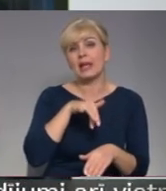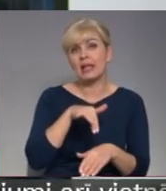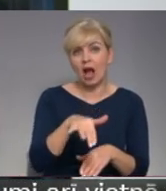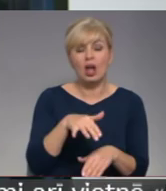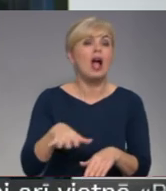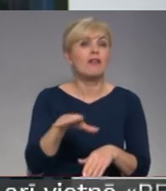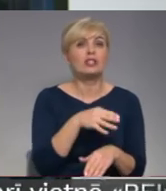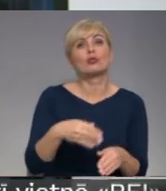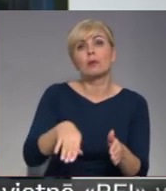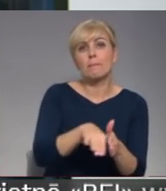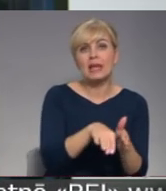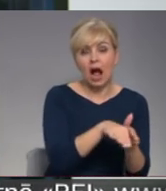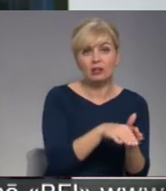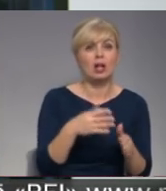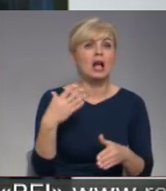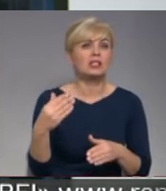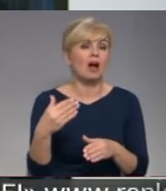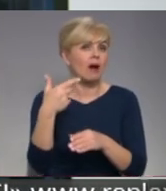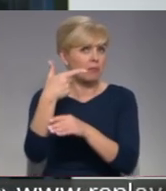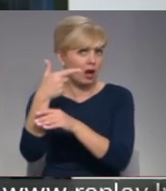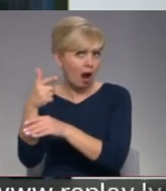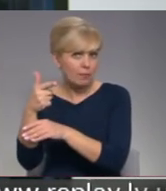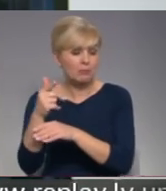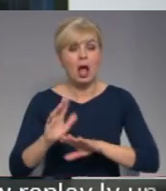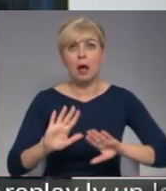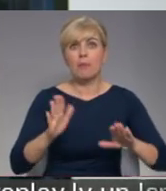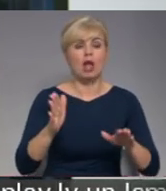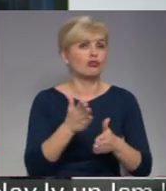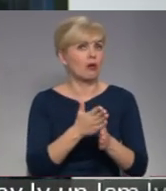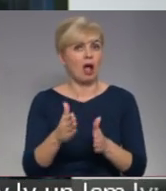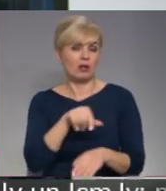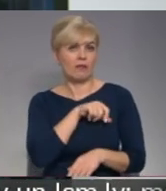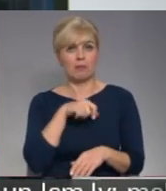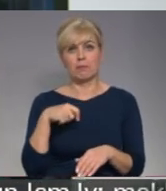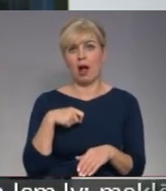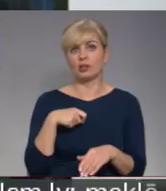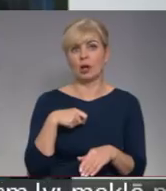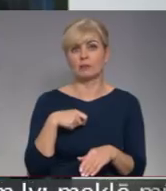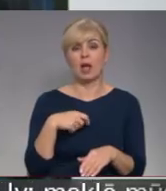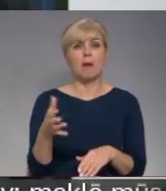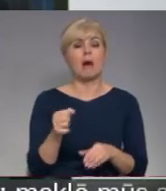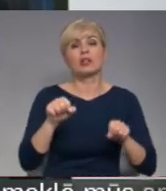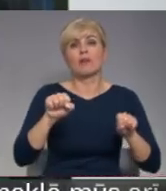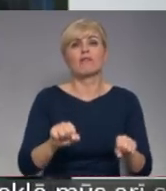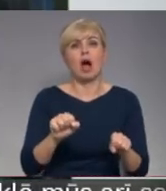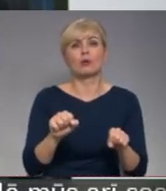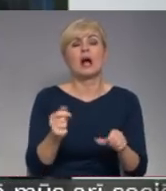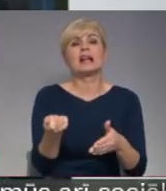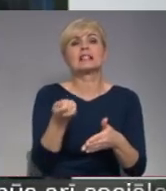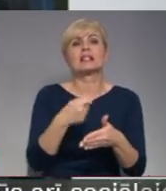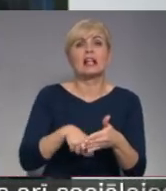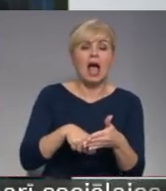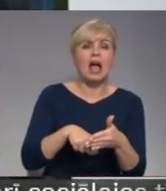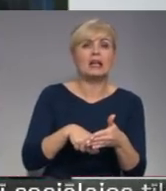ka visur piedalījās ar savām kamerām, tagad pēkšņi ir gatava pati paņemot varu slēgt jebkādas iespējas ne